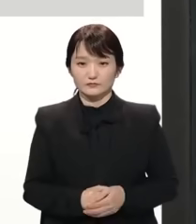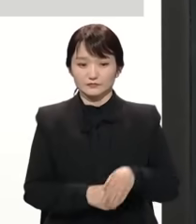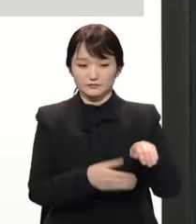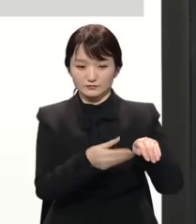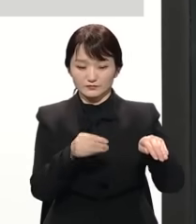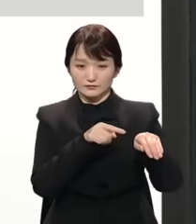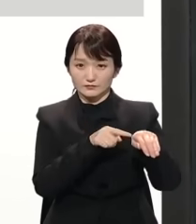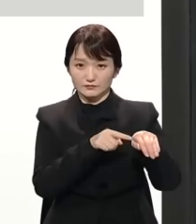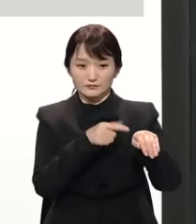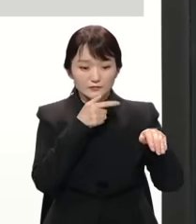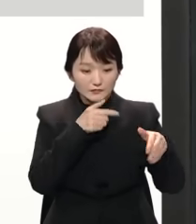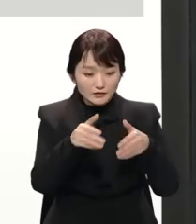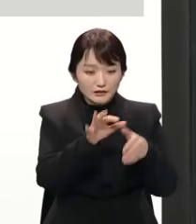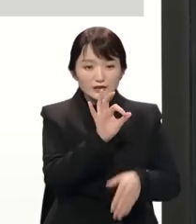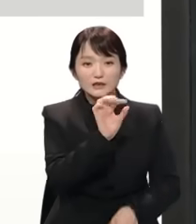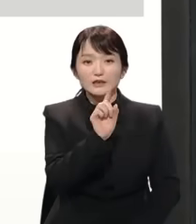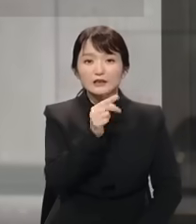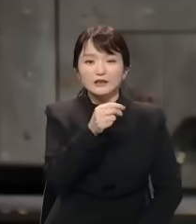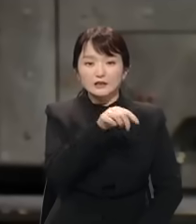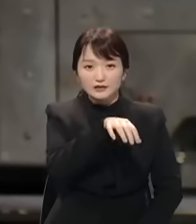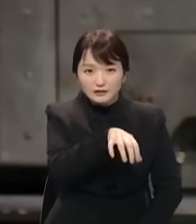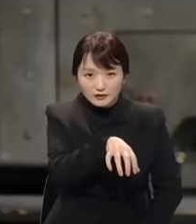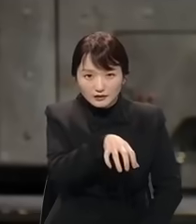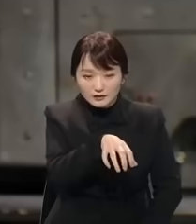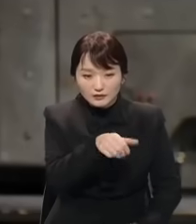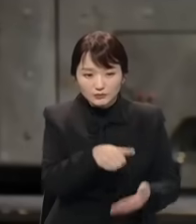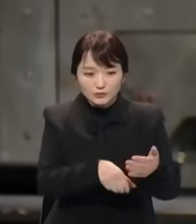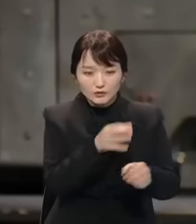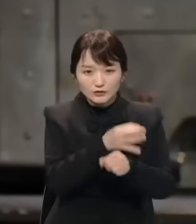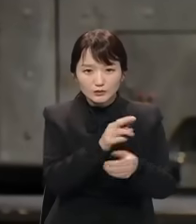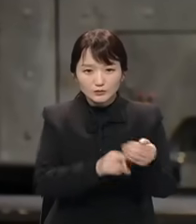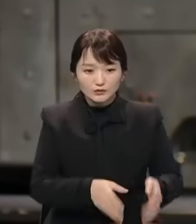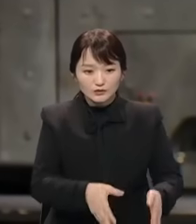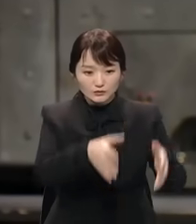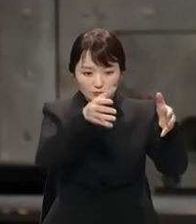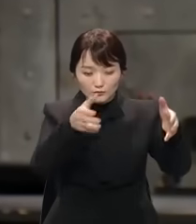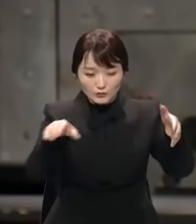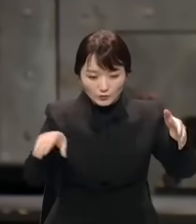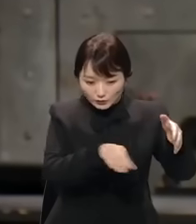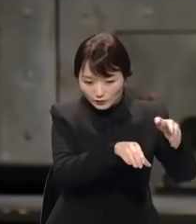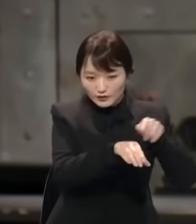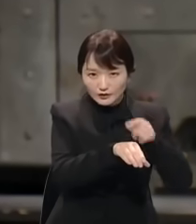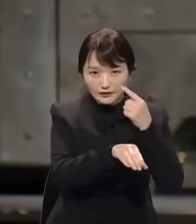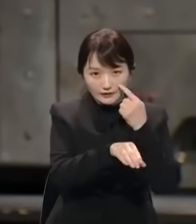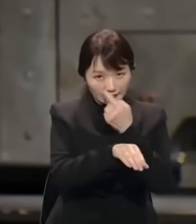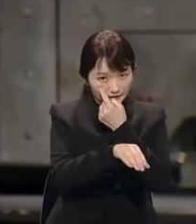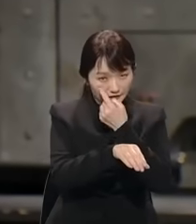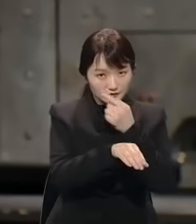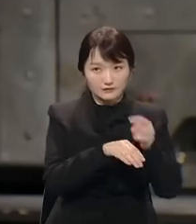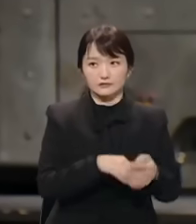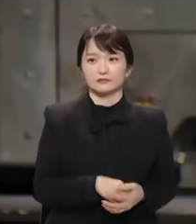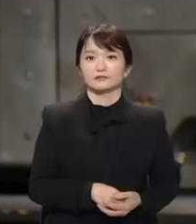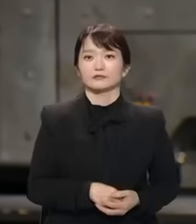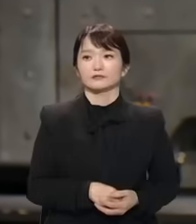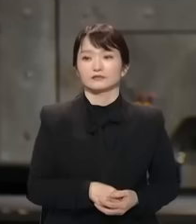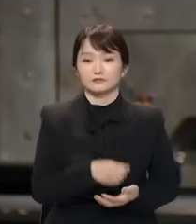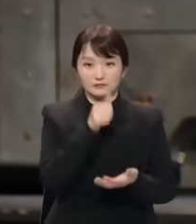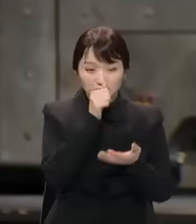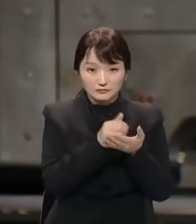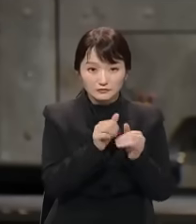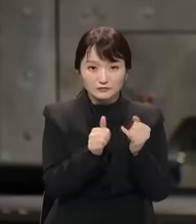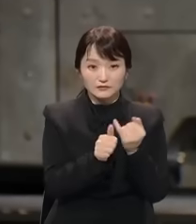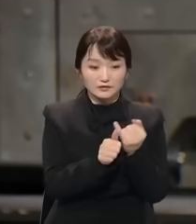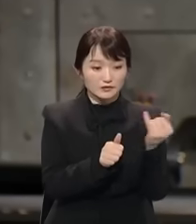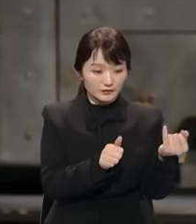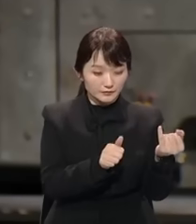차량이 경기도 안성에 있는 한 복합 쇼핑몰에 있다라고 하는 사실을 확인했는데 실제로이 그 범위는 아내와